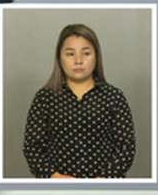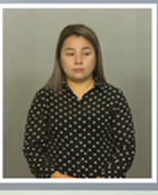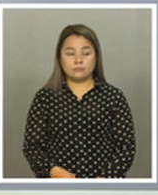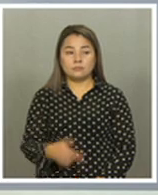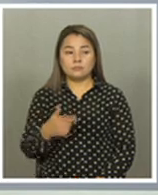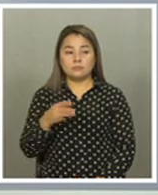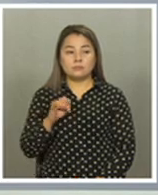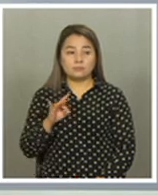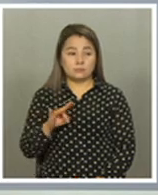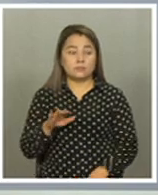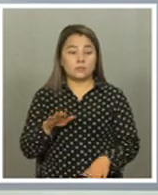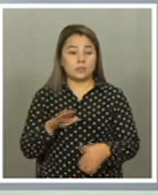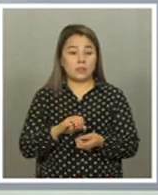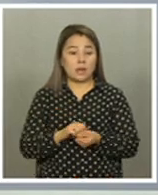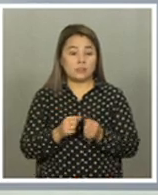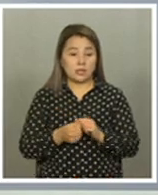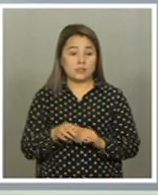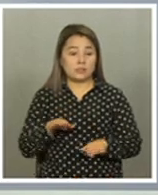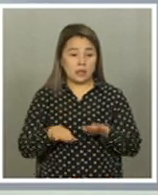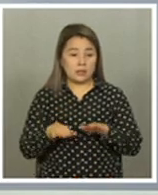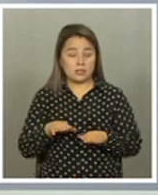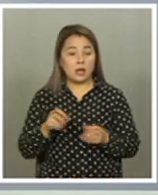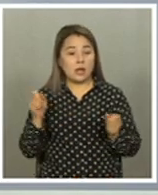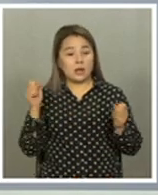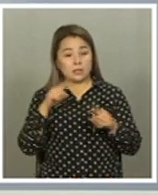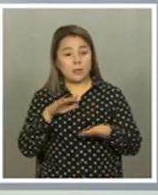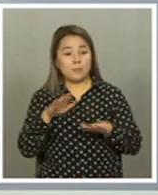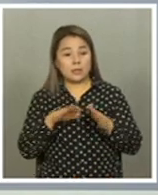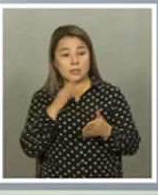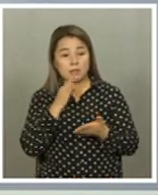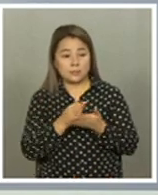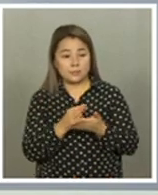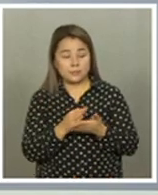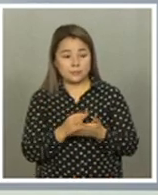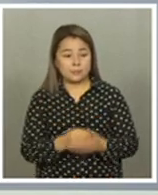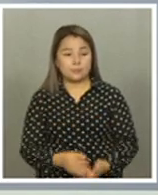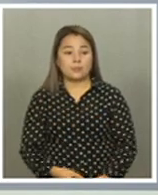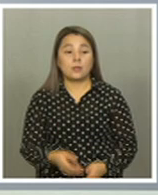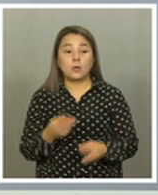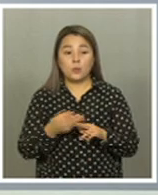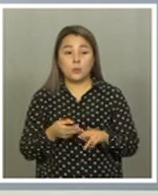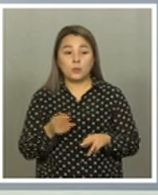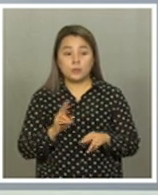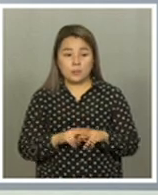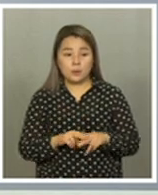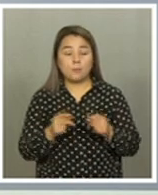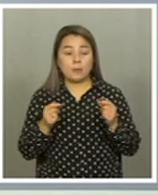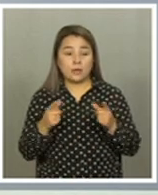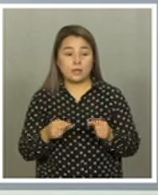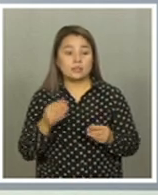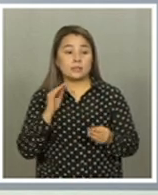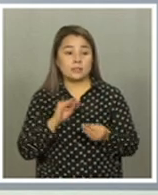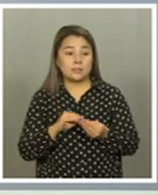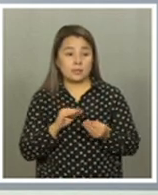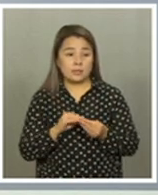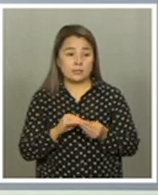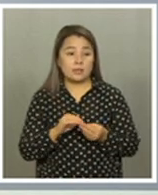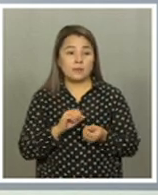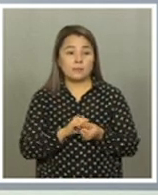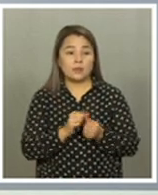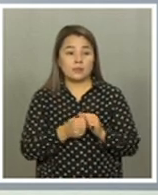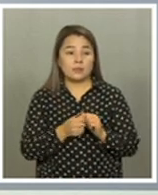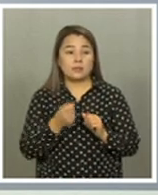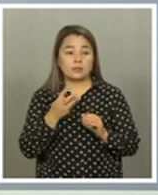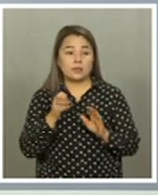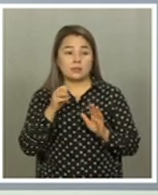массасын анықтайтын болсақ, осы пакетке кіртастарын салайық. Бірнеше